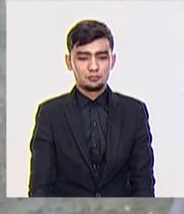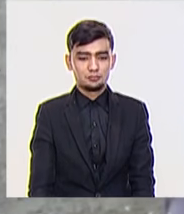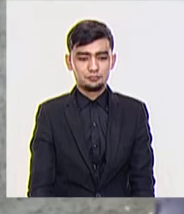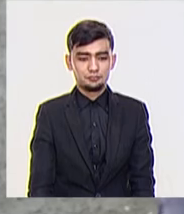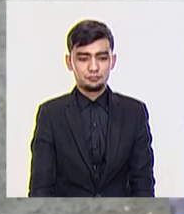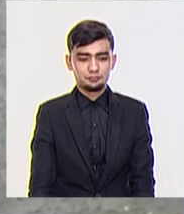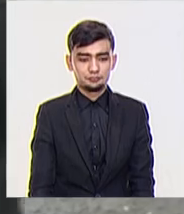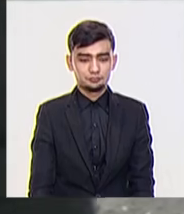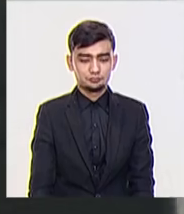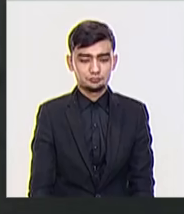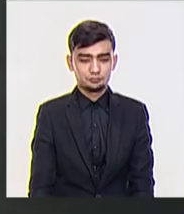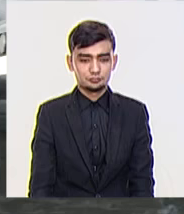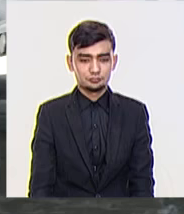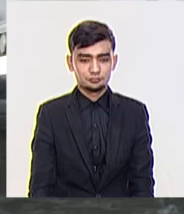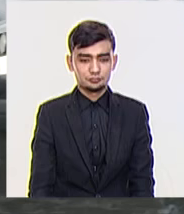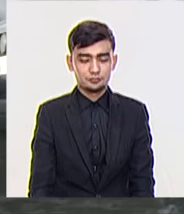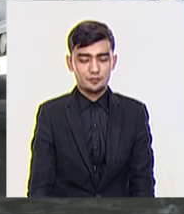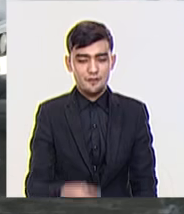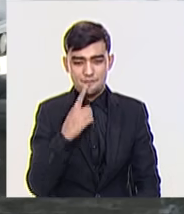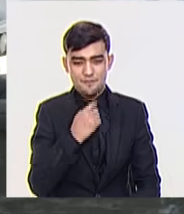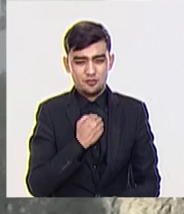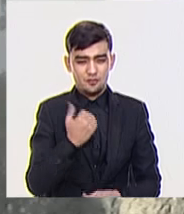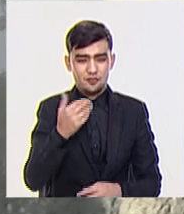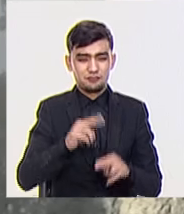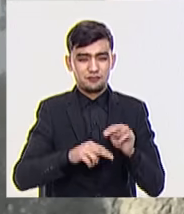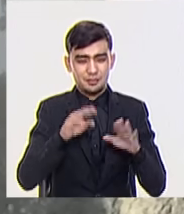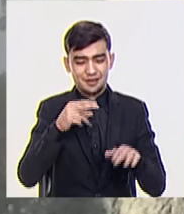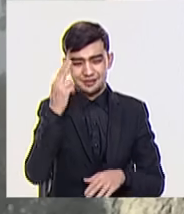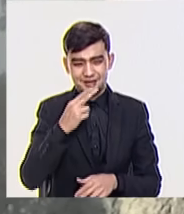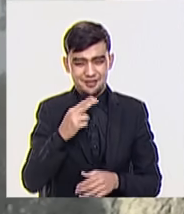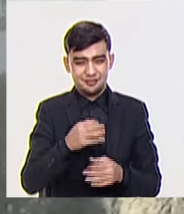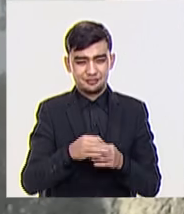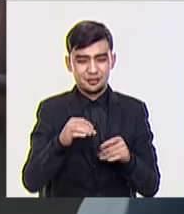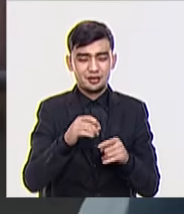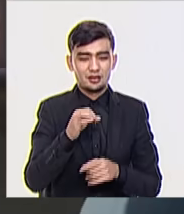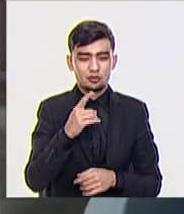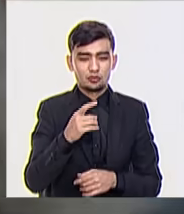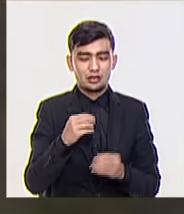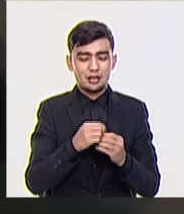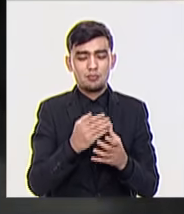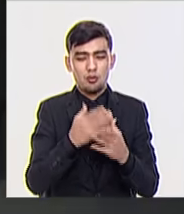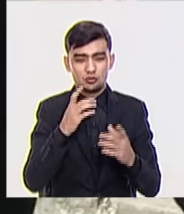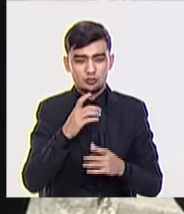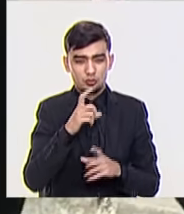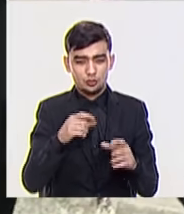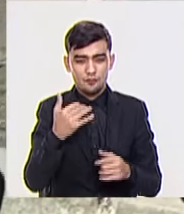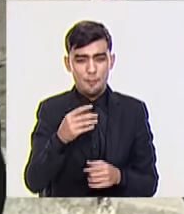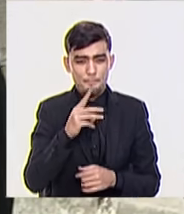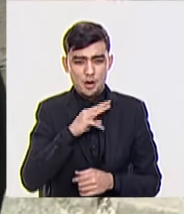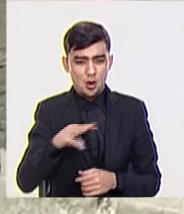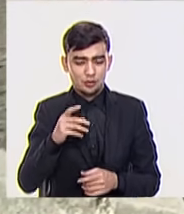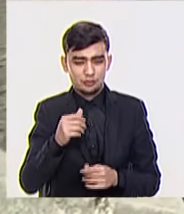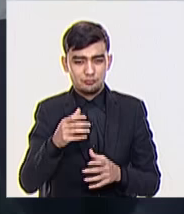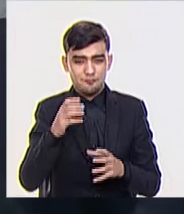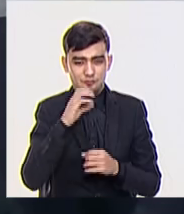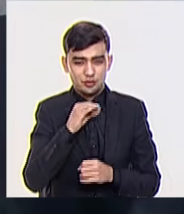аяғыңыз ақсаңдап сұрып кетіп жүрсің, еңбек етеміз. Әскери құрылыс Астана мекемесі ондаған адамның миллиондаған ақысын жеп тайып